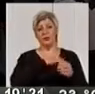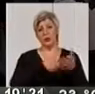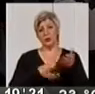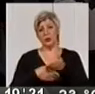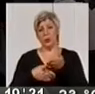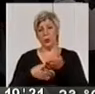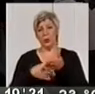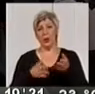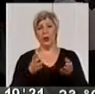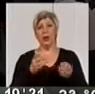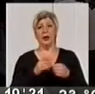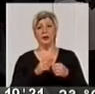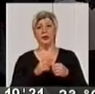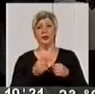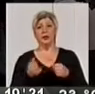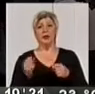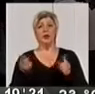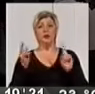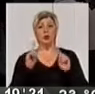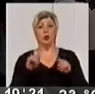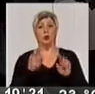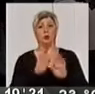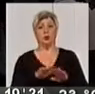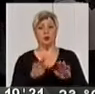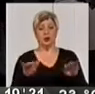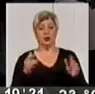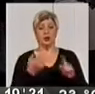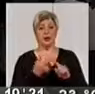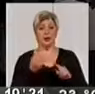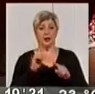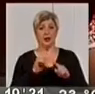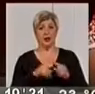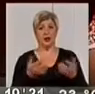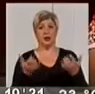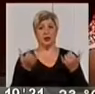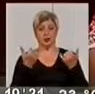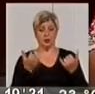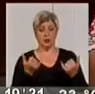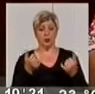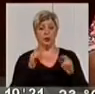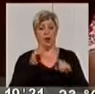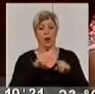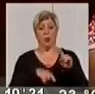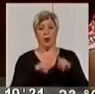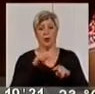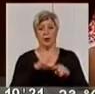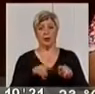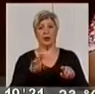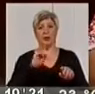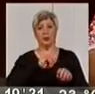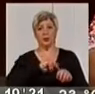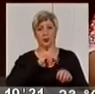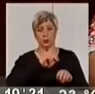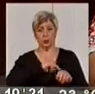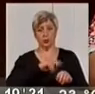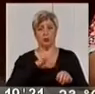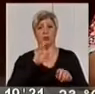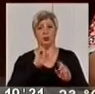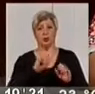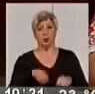зниженим цінам. І тому діти, які сьогодні батьки працюючі організовано, вони теж мають